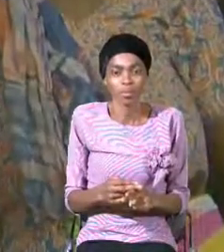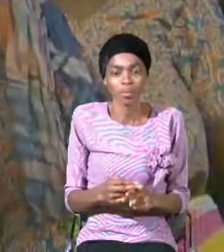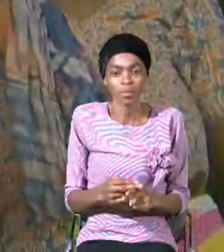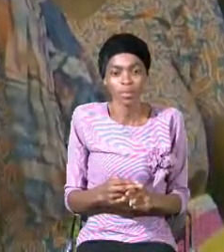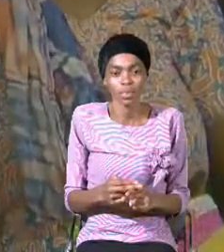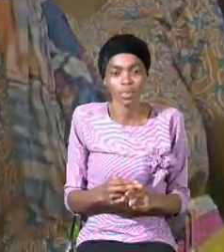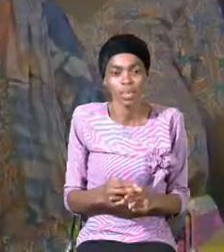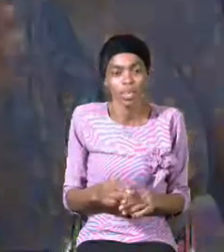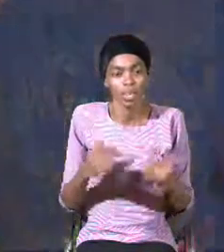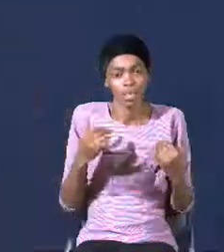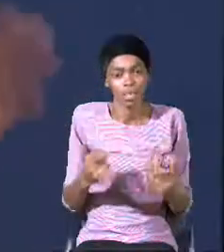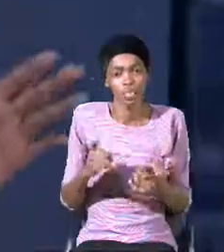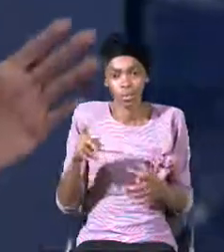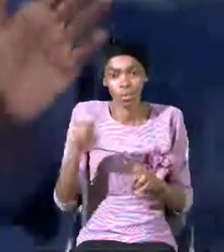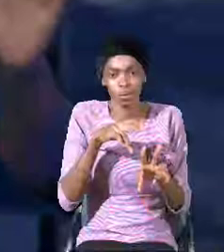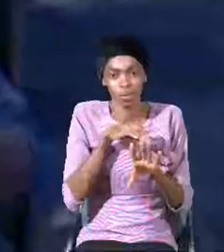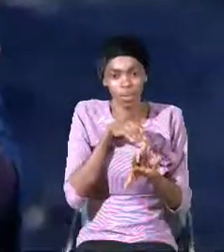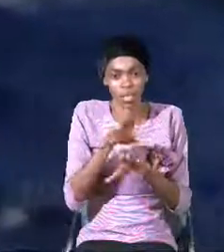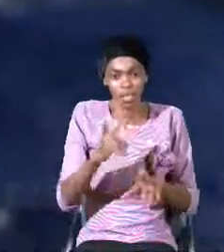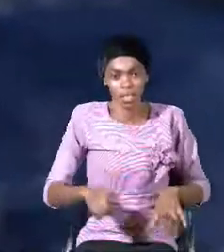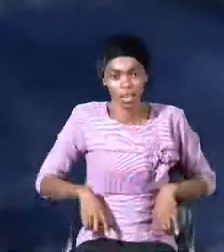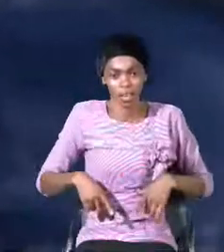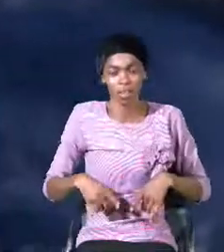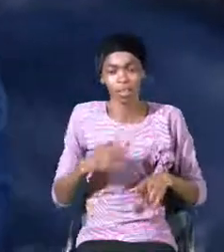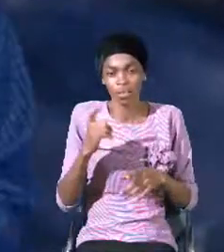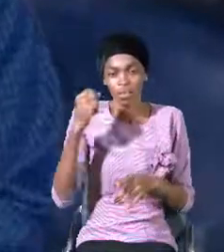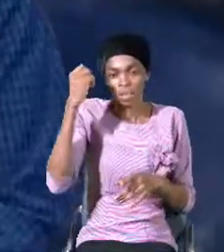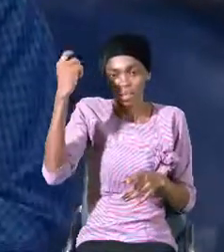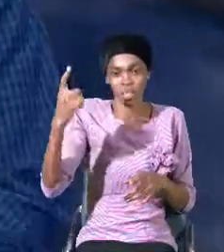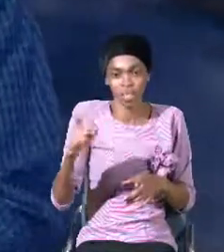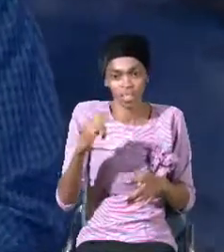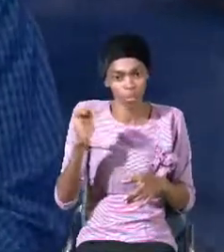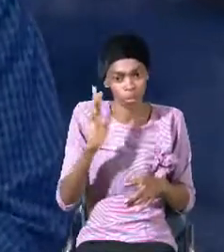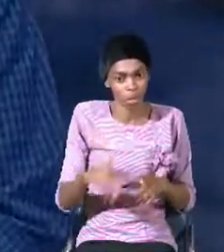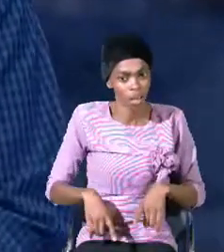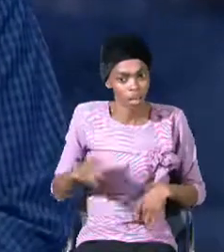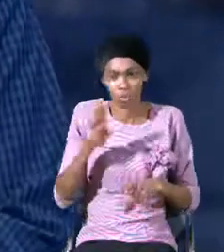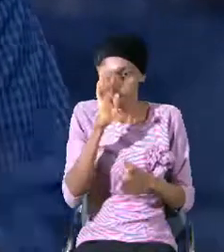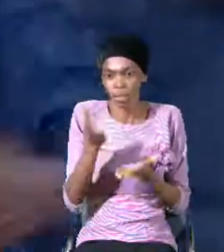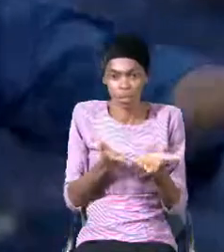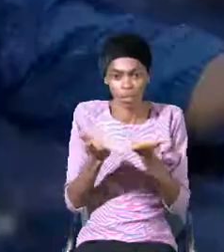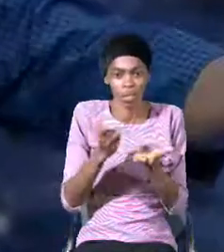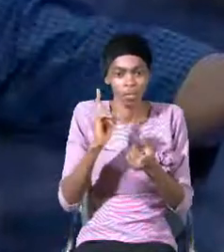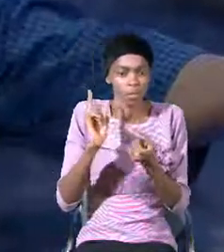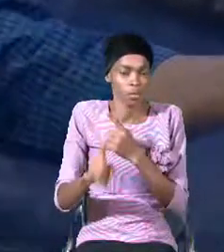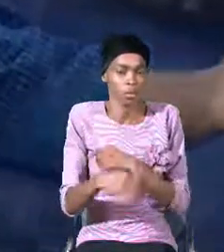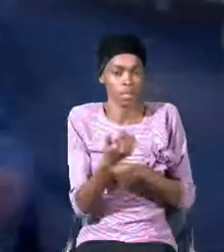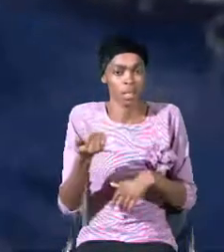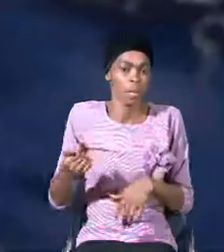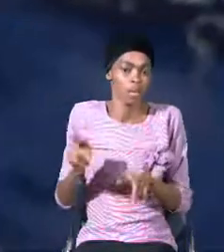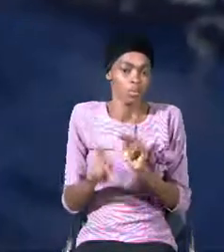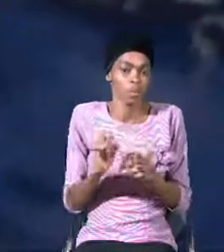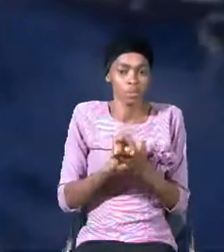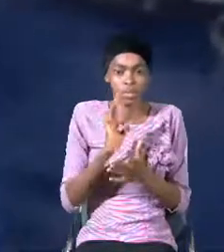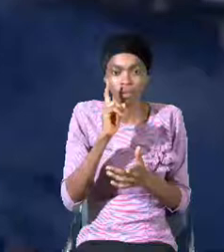tu regarderas la vie et tu comprendras que la vie que tu mènes maintenant, c'est pour servir d'autres personnes,